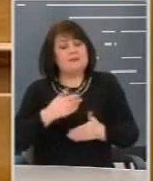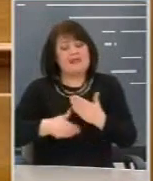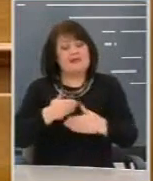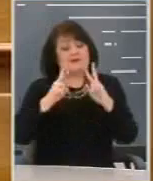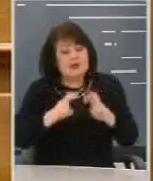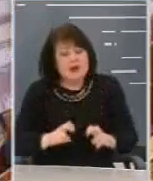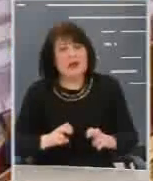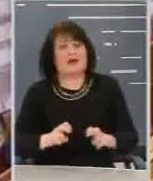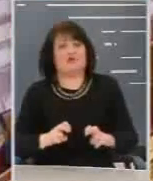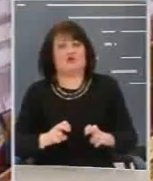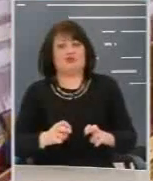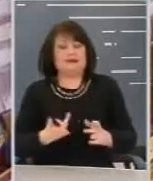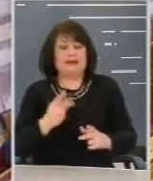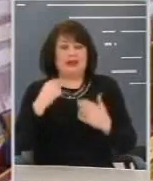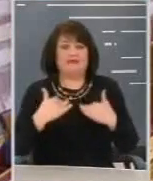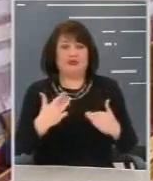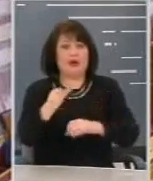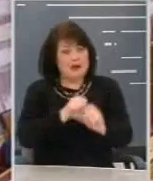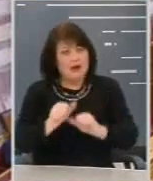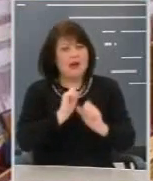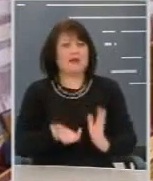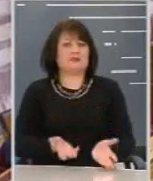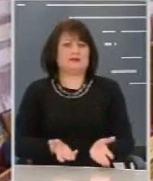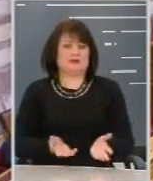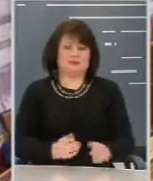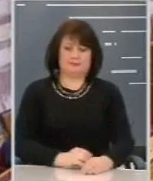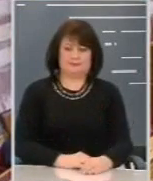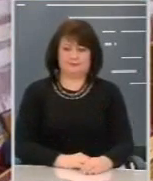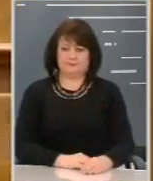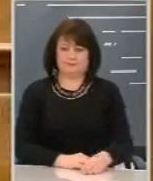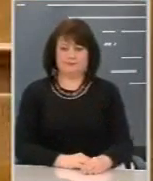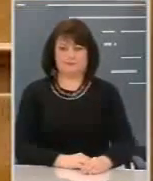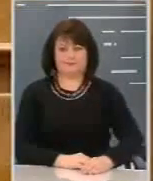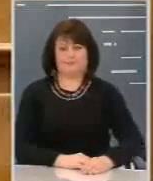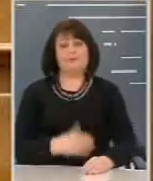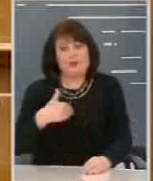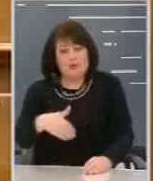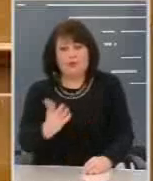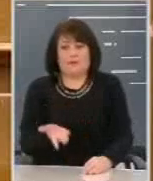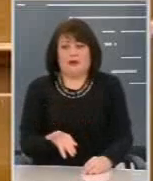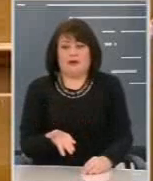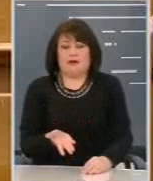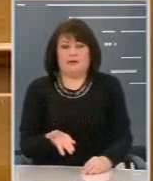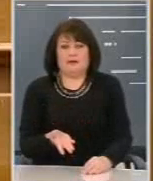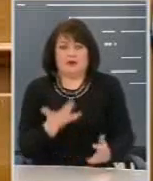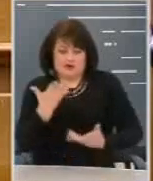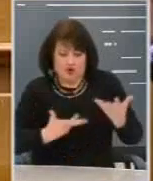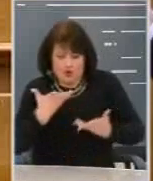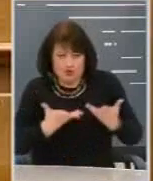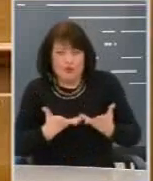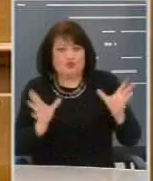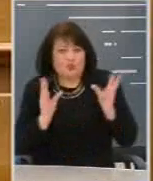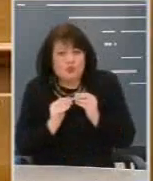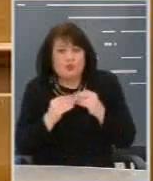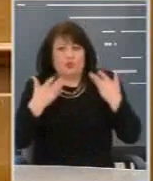ελέγχου, πιστοποίησης και τυποποίησης όλων των ελέγχων των κομμάτων από εδώ και πέρα. Δεν θα στέλνω αντισολογισμοί σε μια επιτροπή